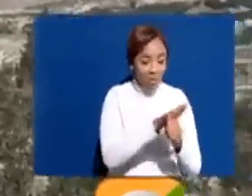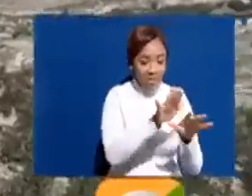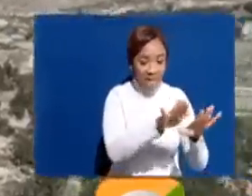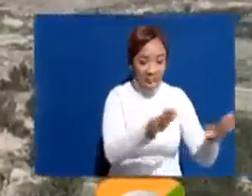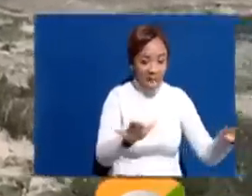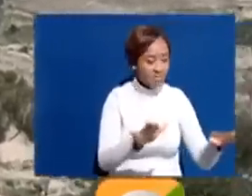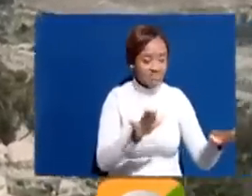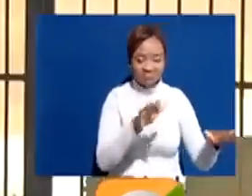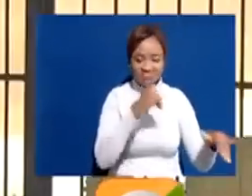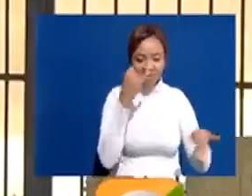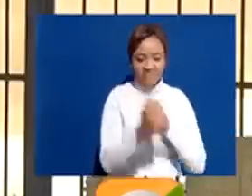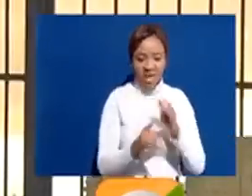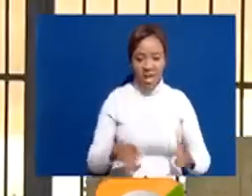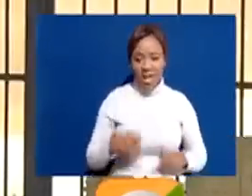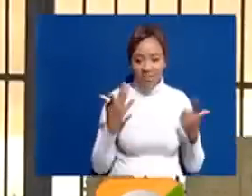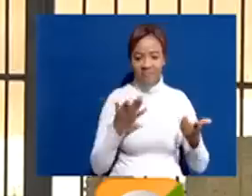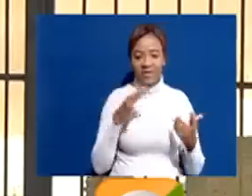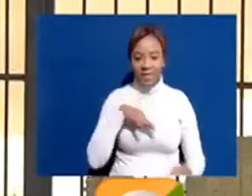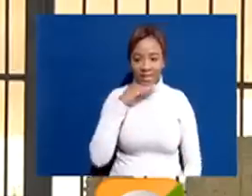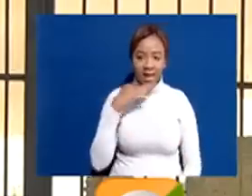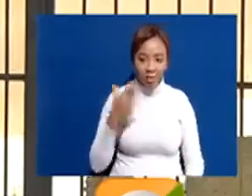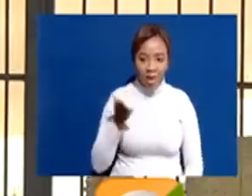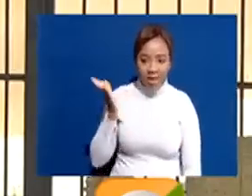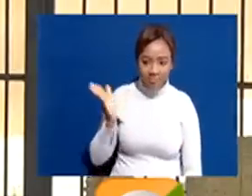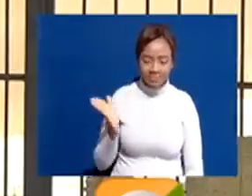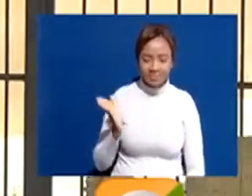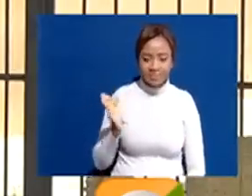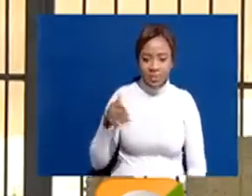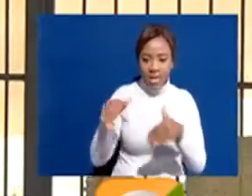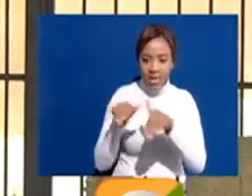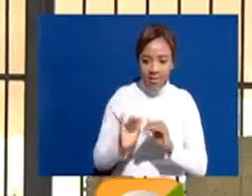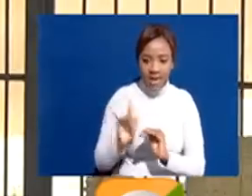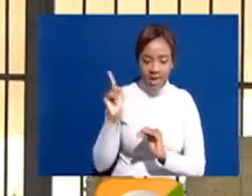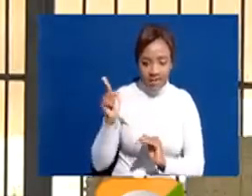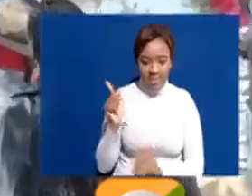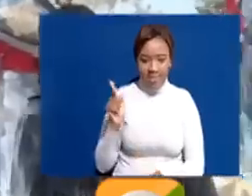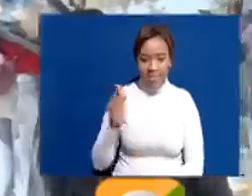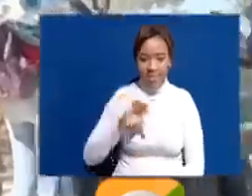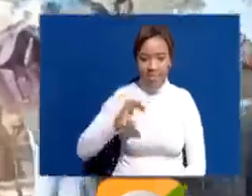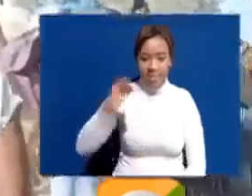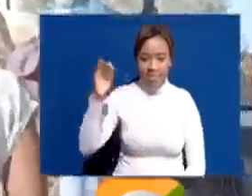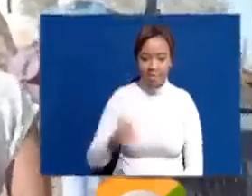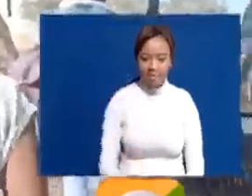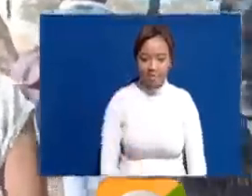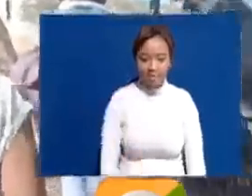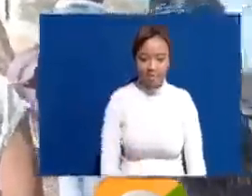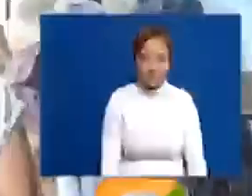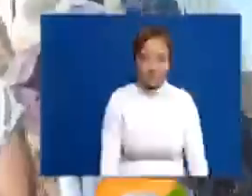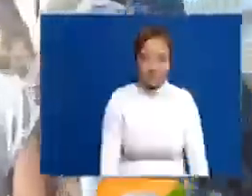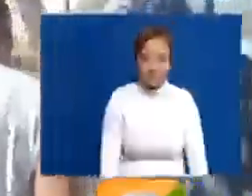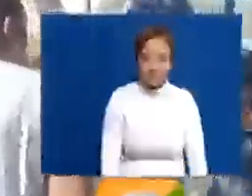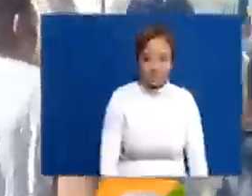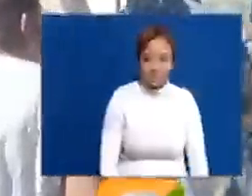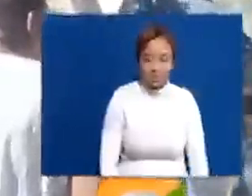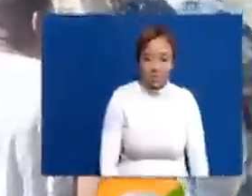akiishi maisha yake ya mwisho hapa. Inaaminika kuwa alikufa na kuzikwa kwenye mlima huu. Prophets, especially for